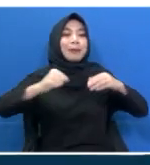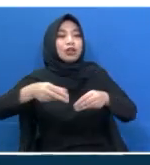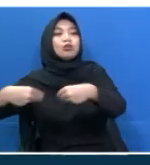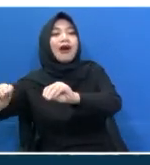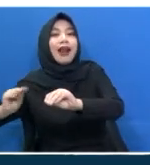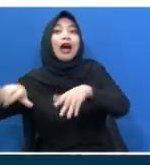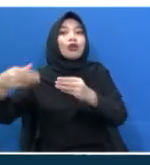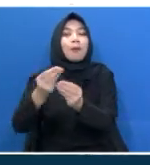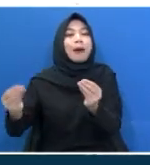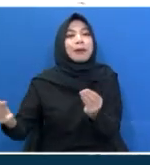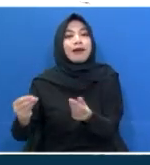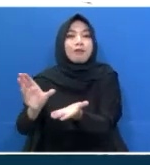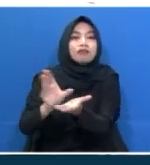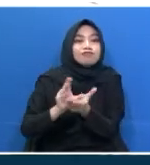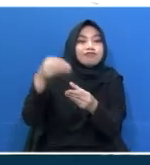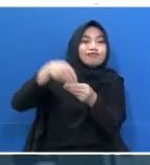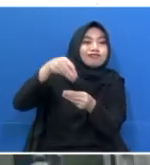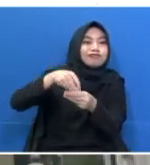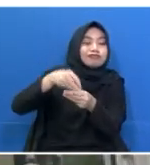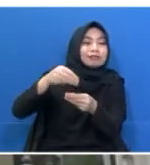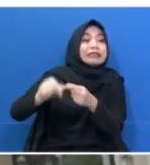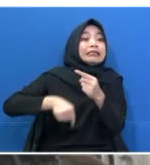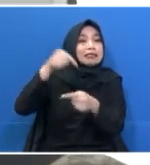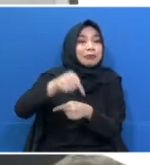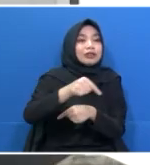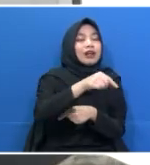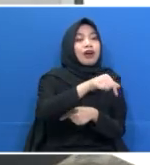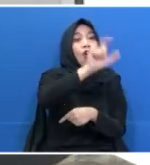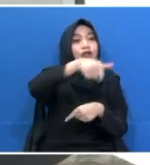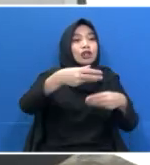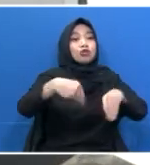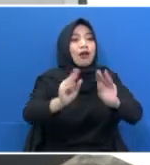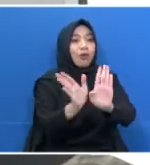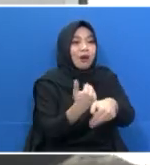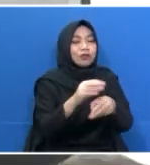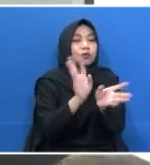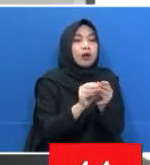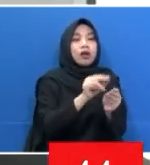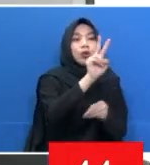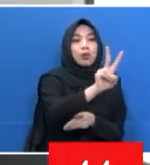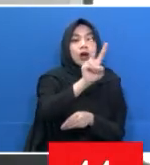berinvestasi, Saudara. Hingga kini Yalsa Butik telah merekrut 225 reseller dan